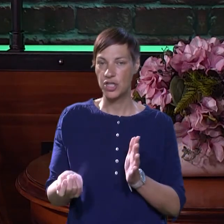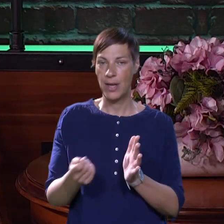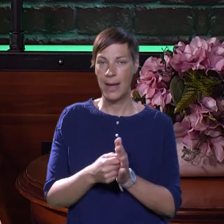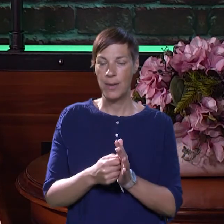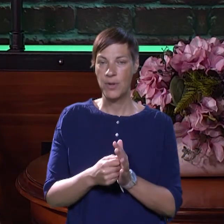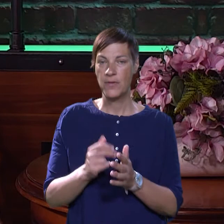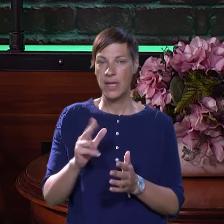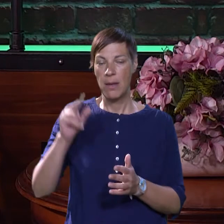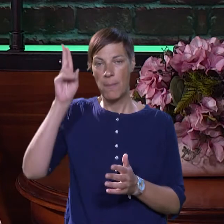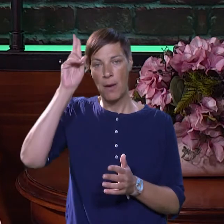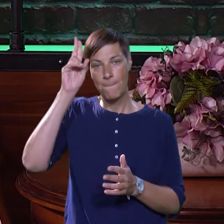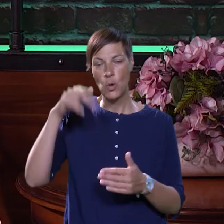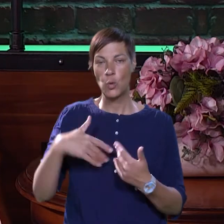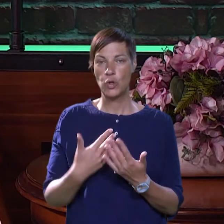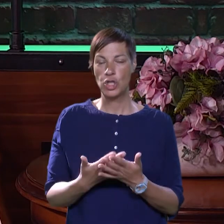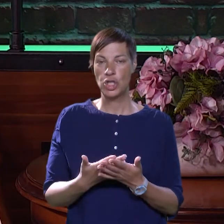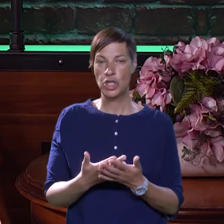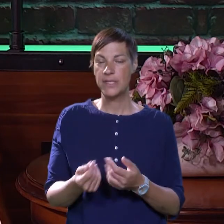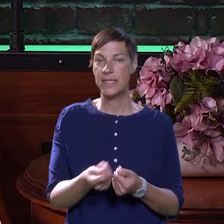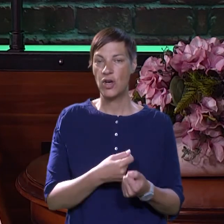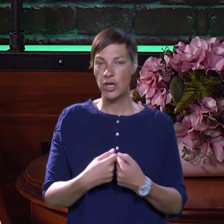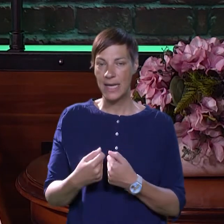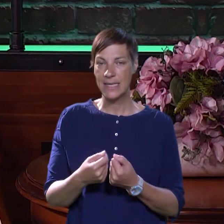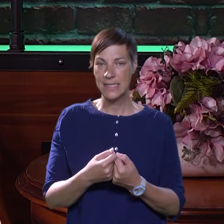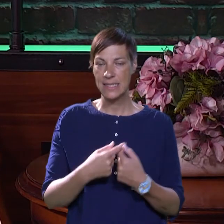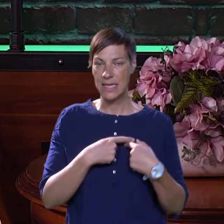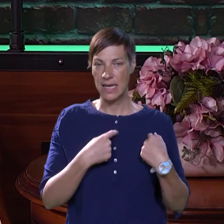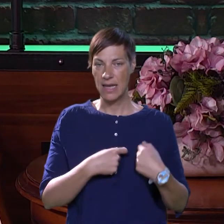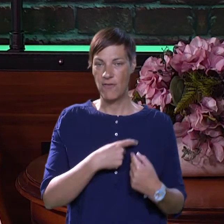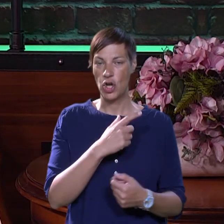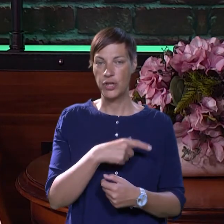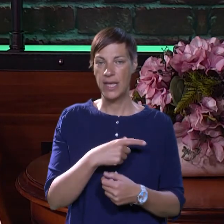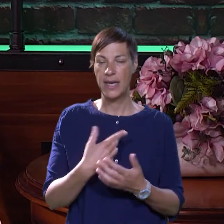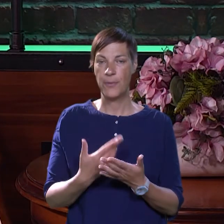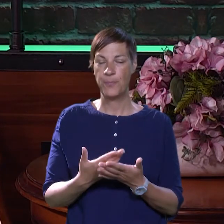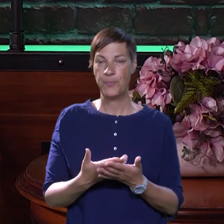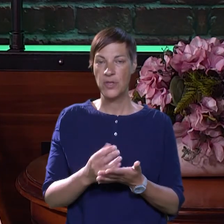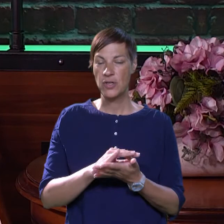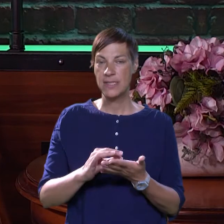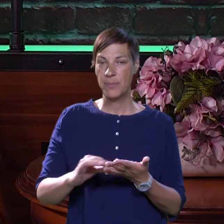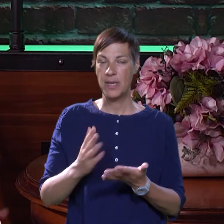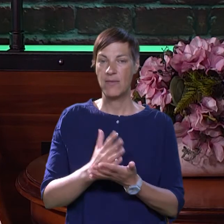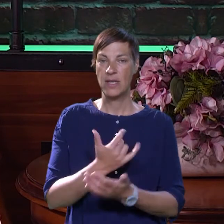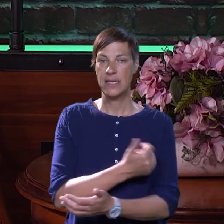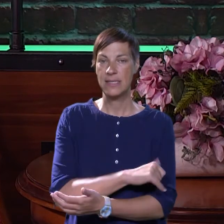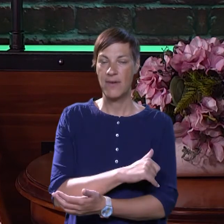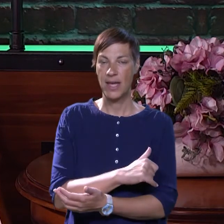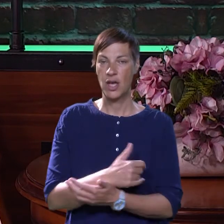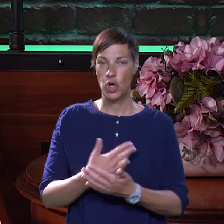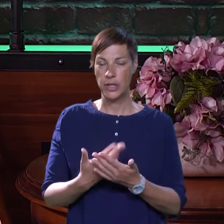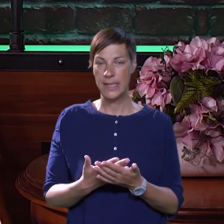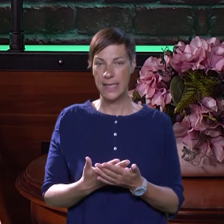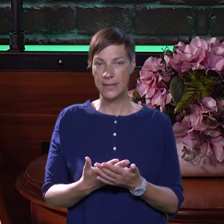neprofitno ima mogućnost, dakle, organiziranja volontera i to se prijavlja svake godine,